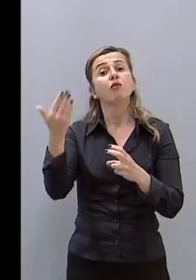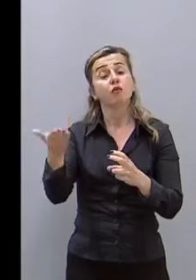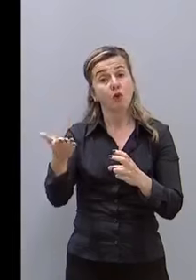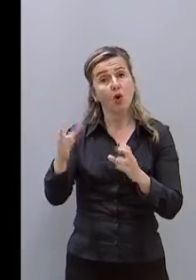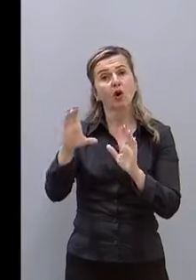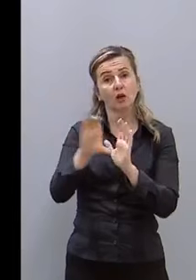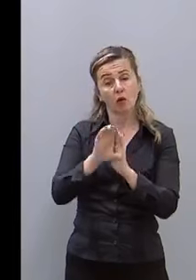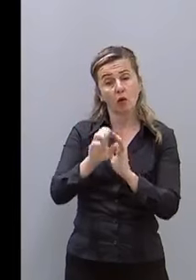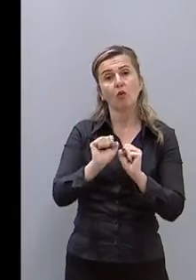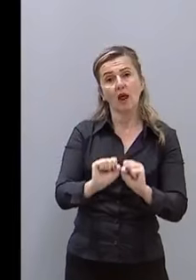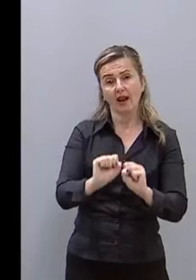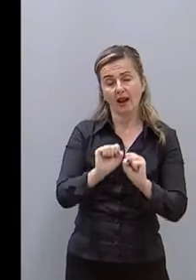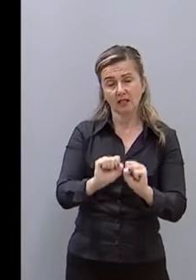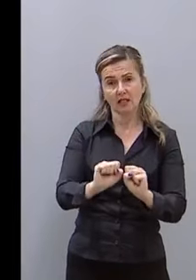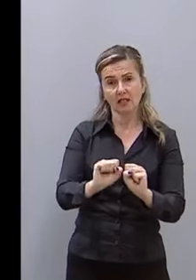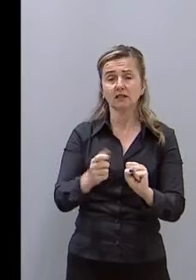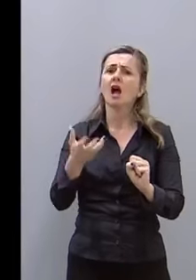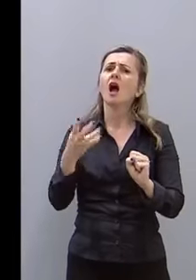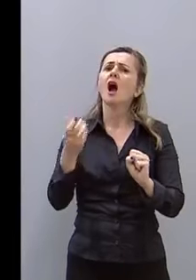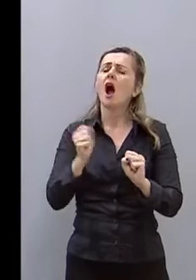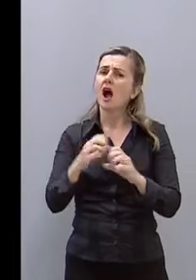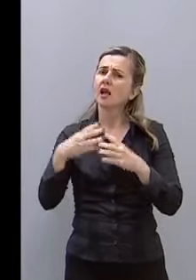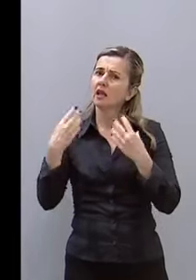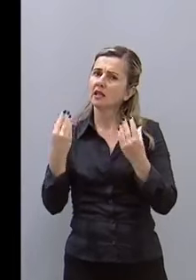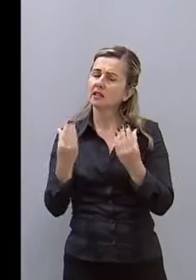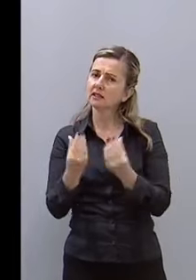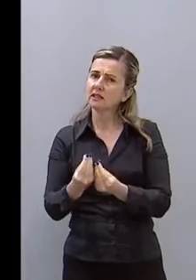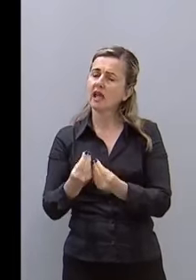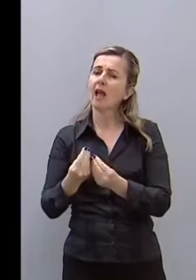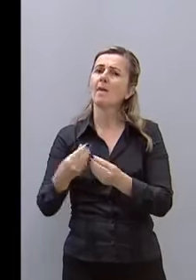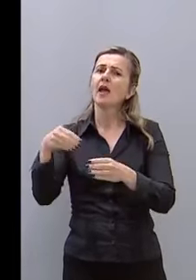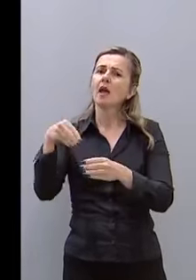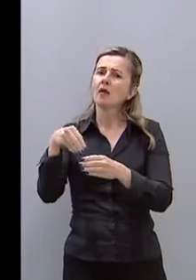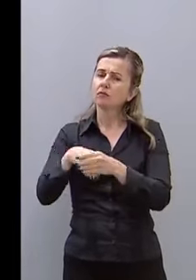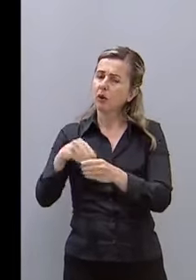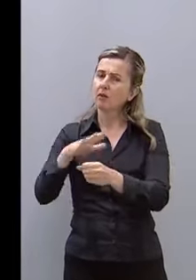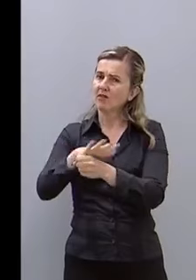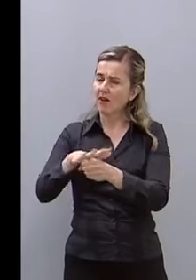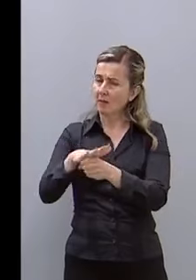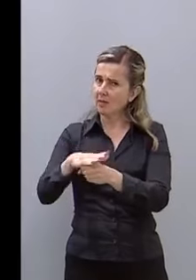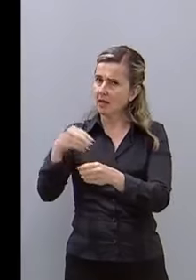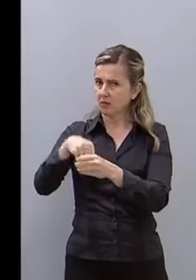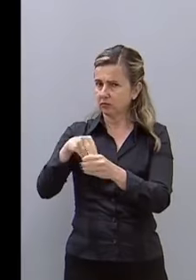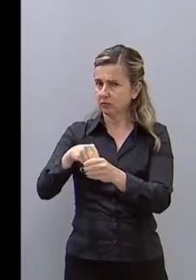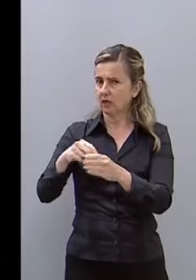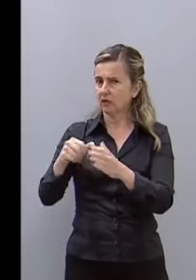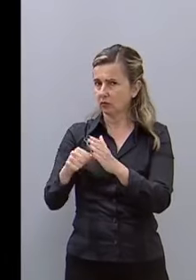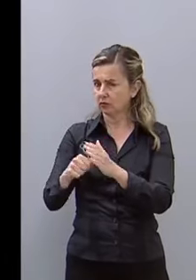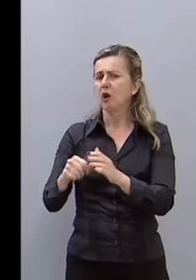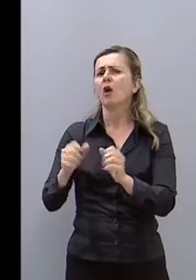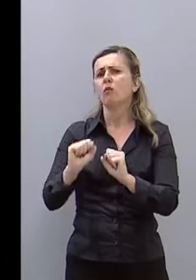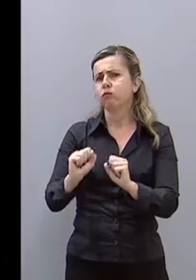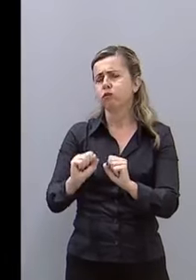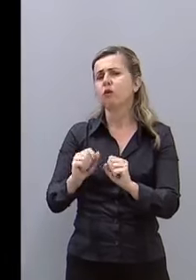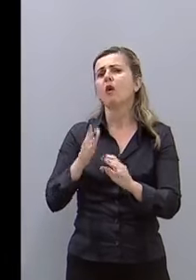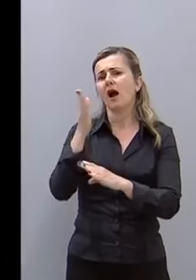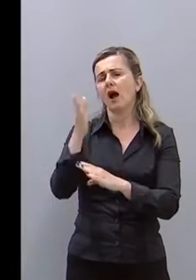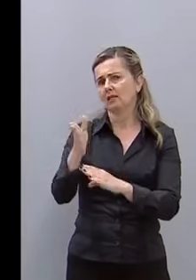di residenza anche insieme ai componenti conviventi del proprio nucleo familiare quindi uno può andare nella seconda casa